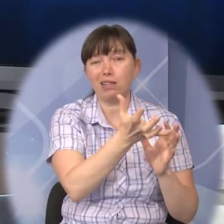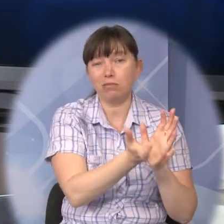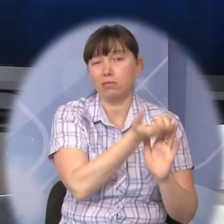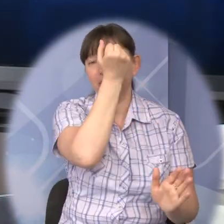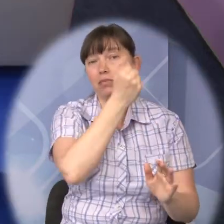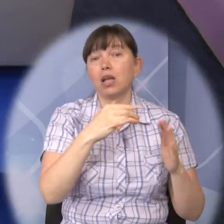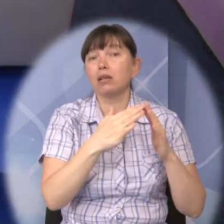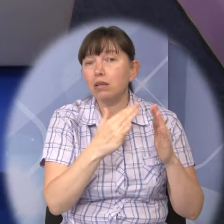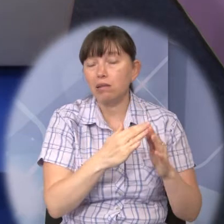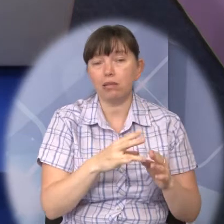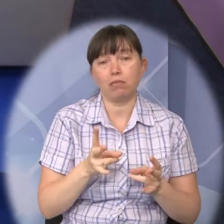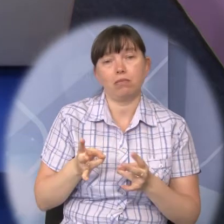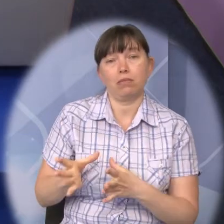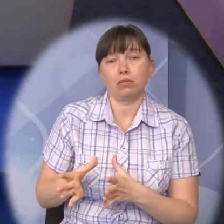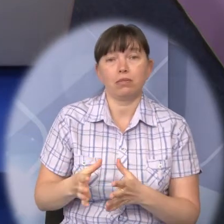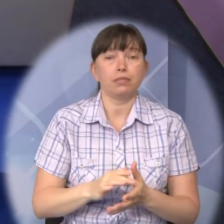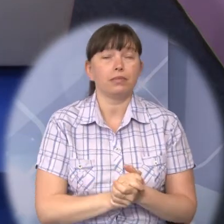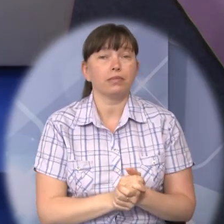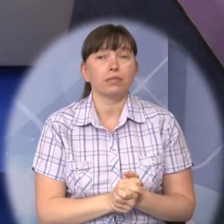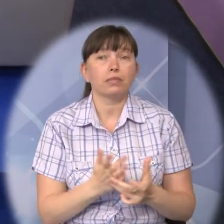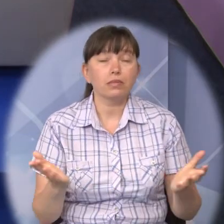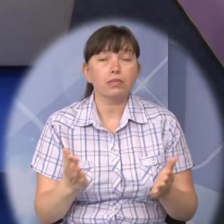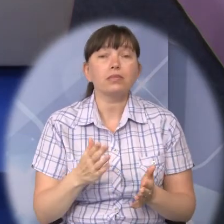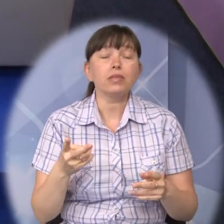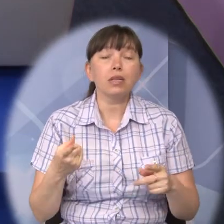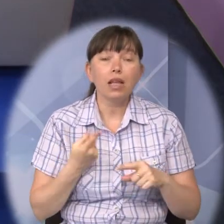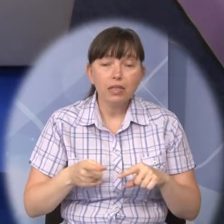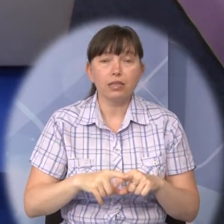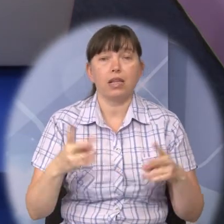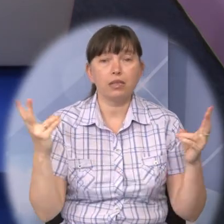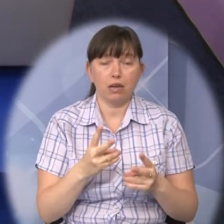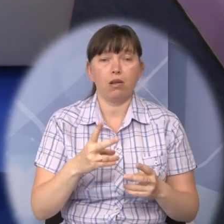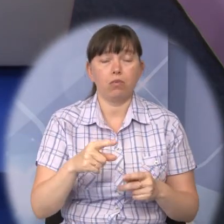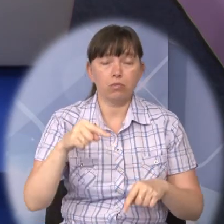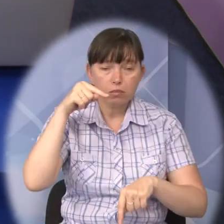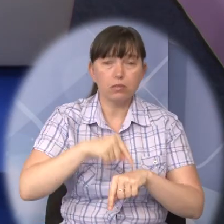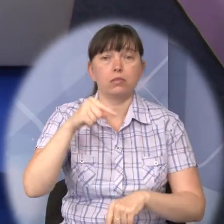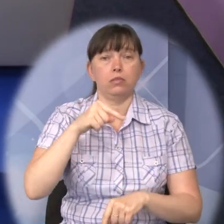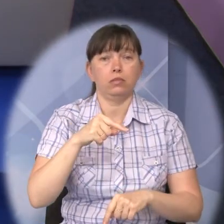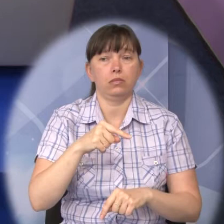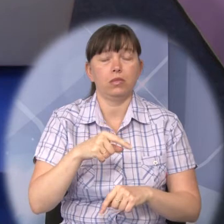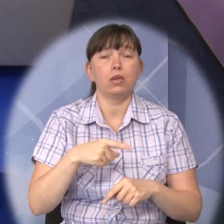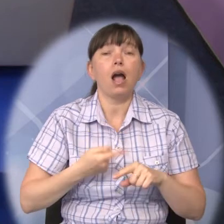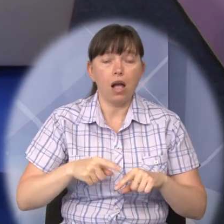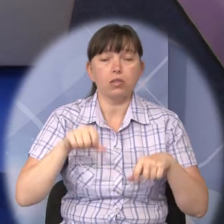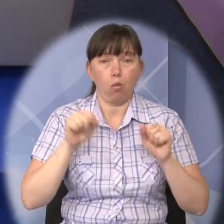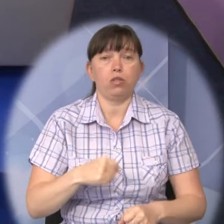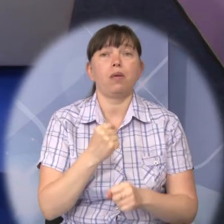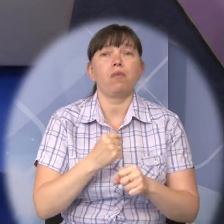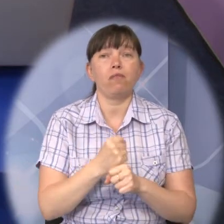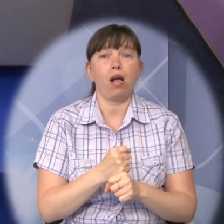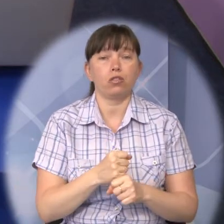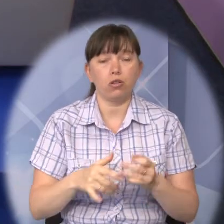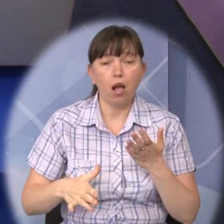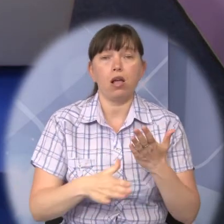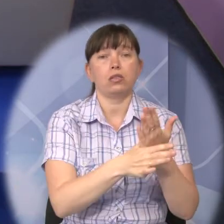să-și perfecteze actele. De asemenea, să iau atitudine și să intervină, pentru că cel puțin asta putem face.